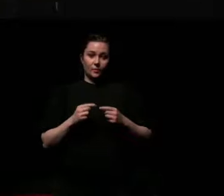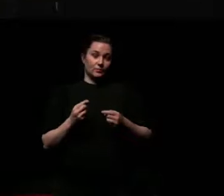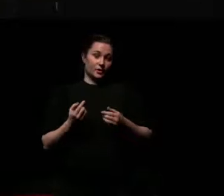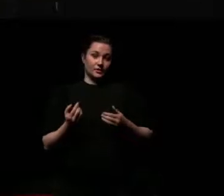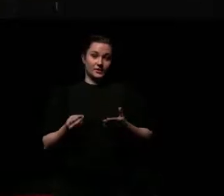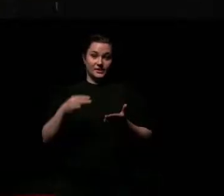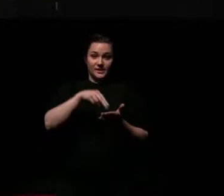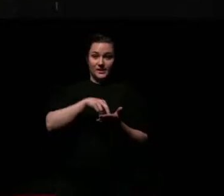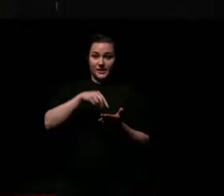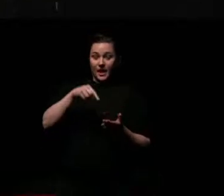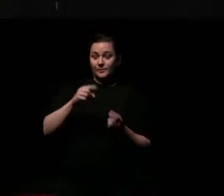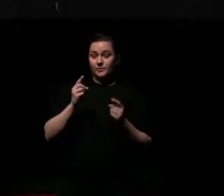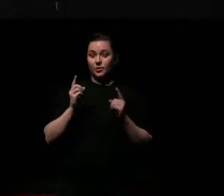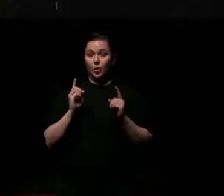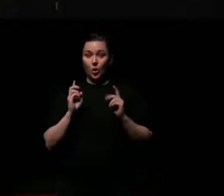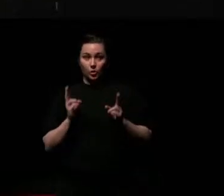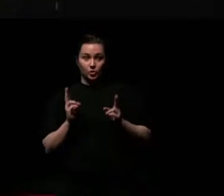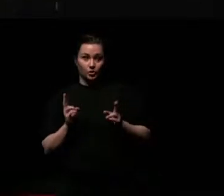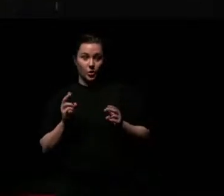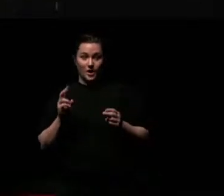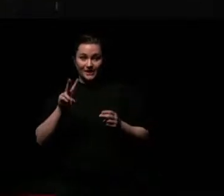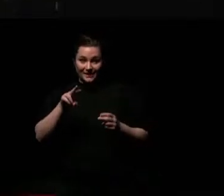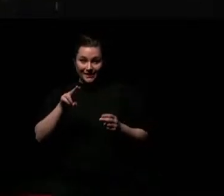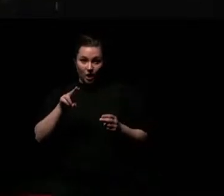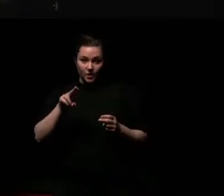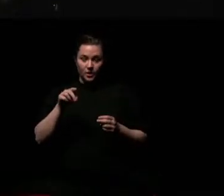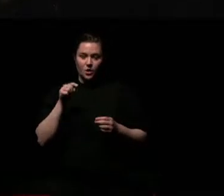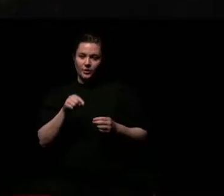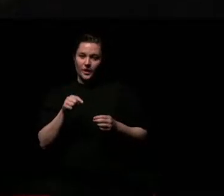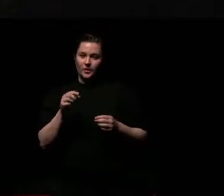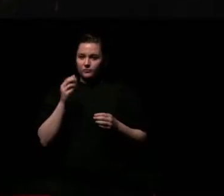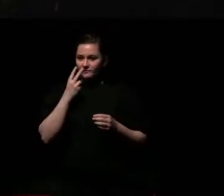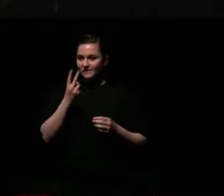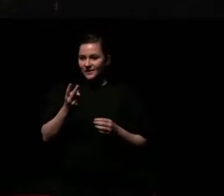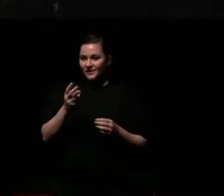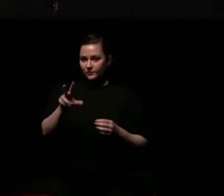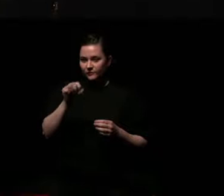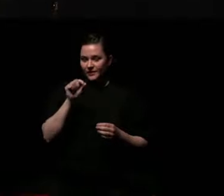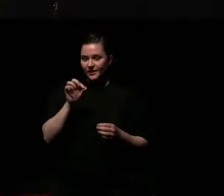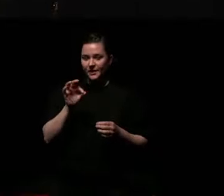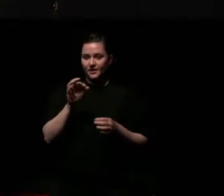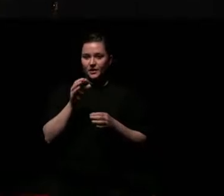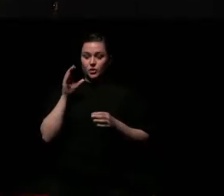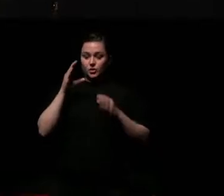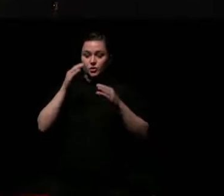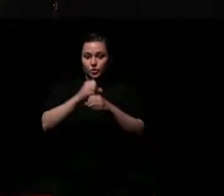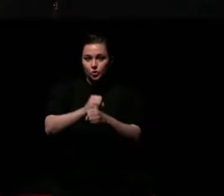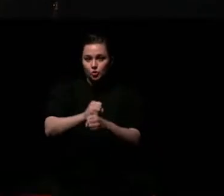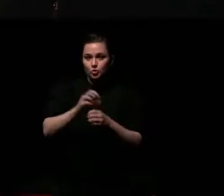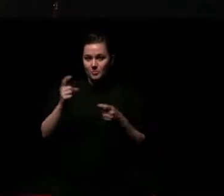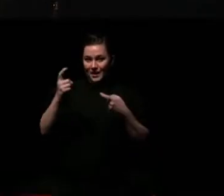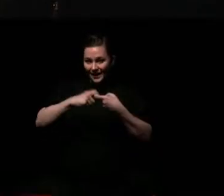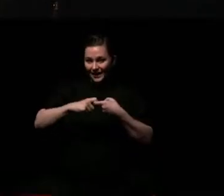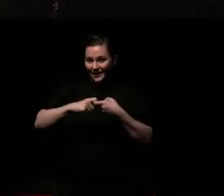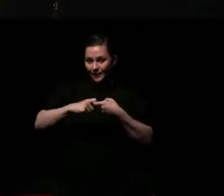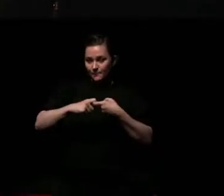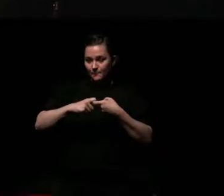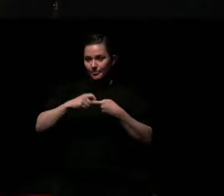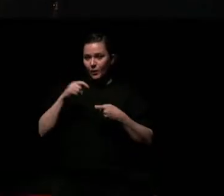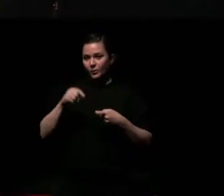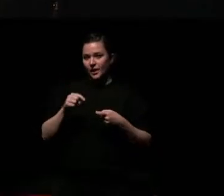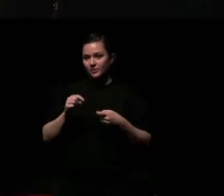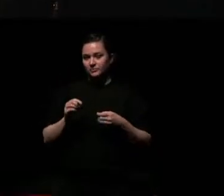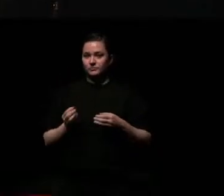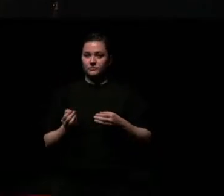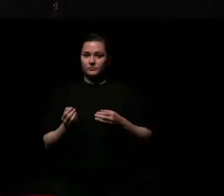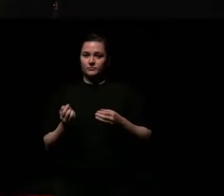digitalt. Da kan en altså gå inn i den Zoom-lenko som er lagt både på Facebook og i YouTube-streamen, og så blir en satt i et sånt venterom